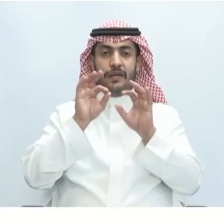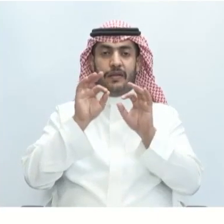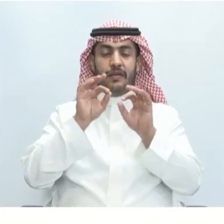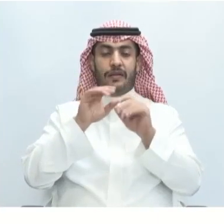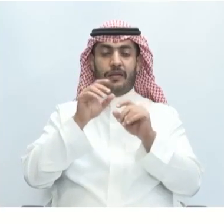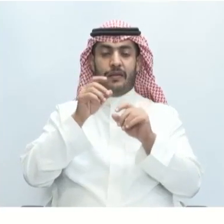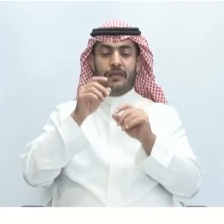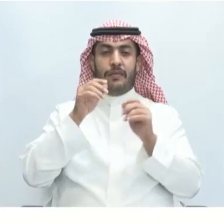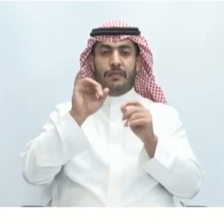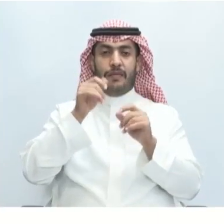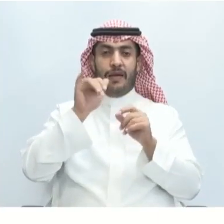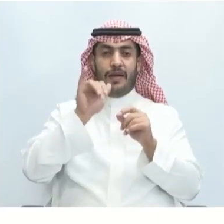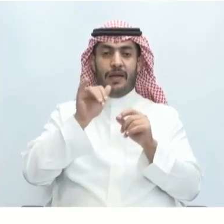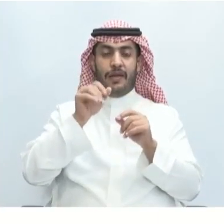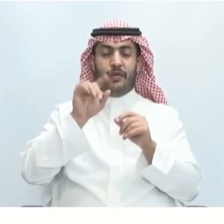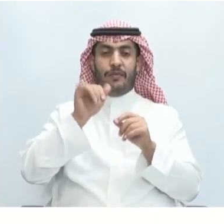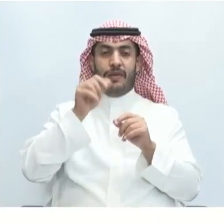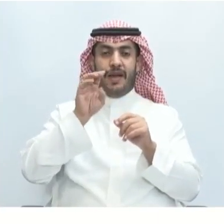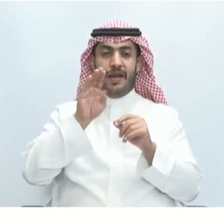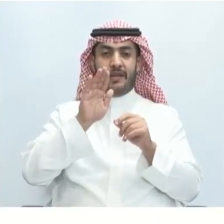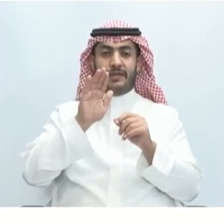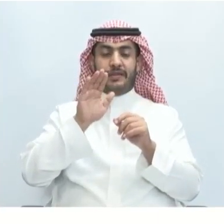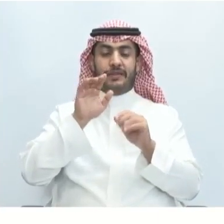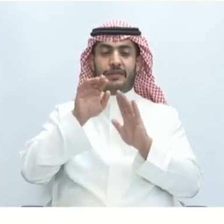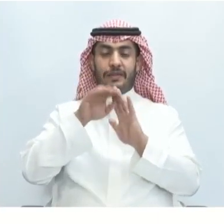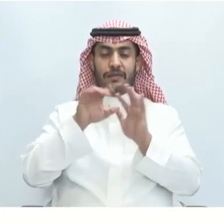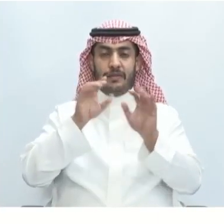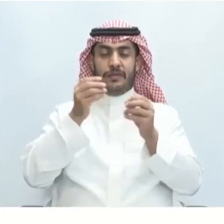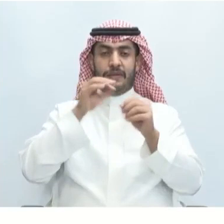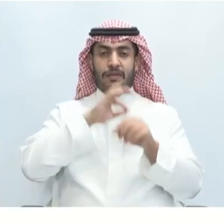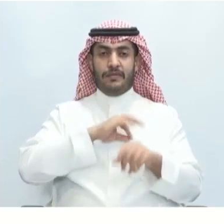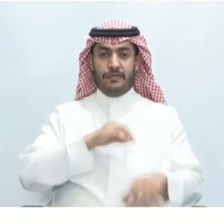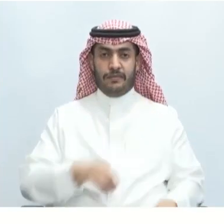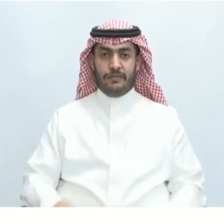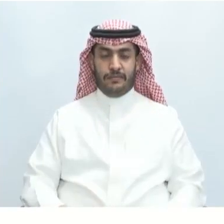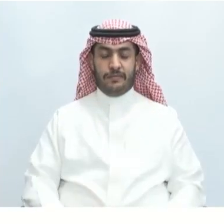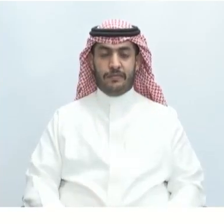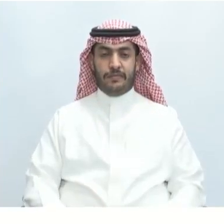الماكس لكي نصل الى اجمالي اكبر اجمالي للربح